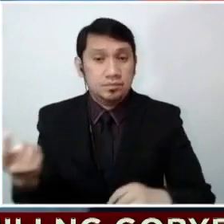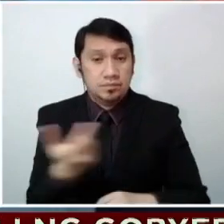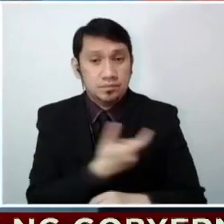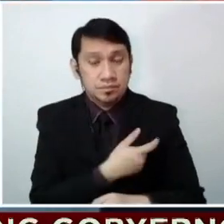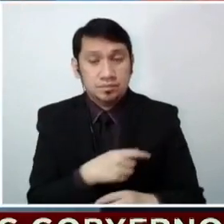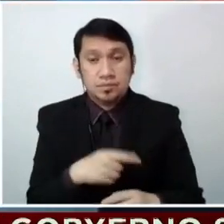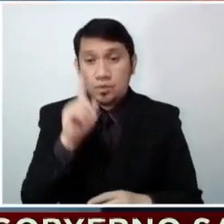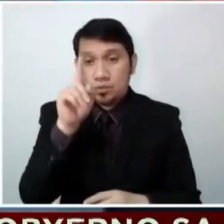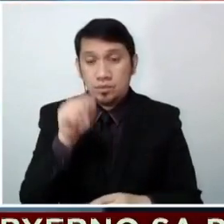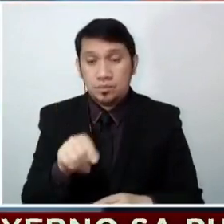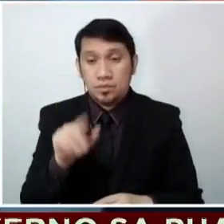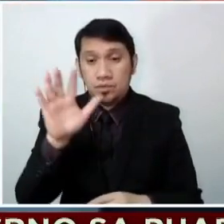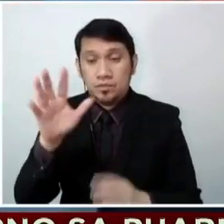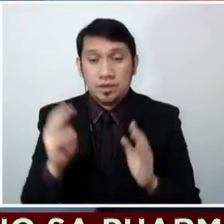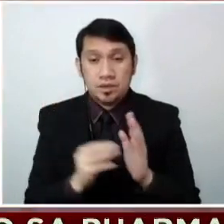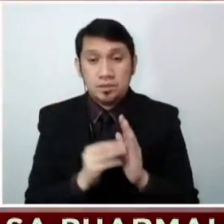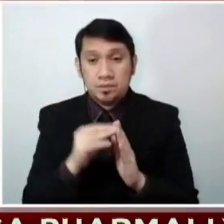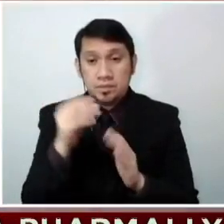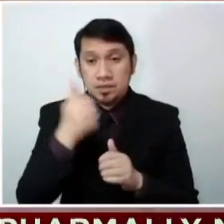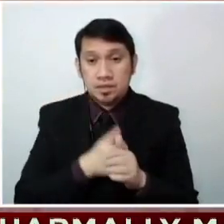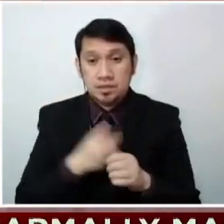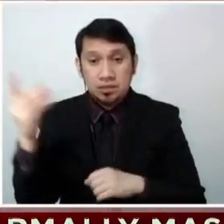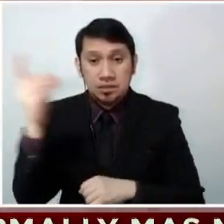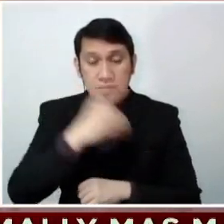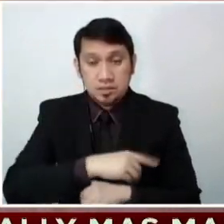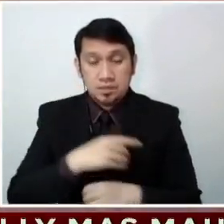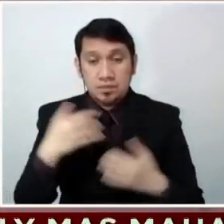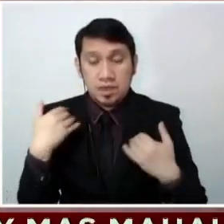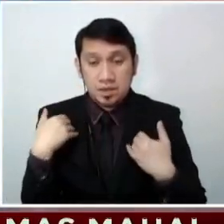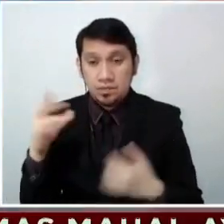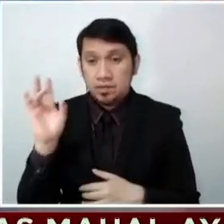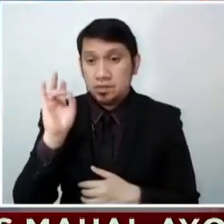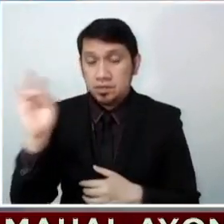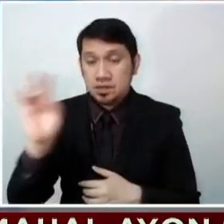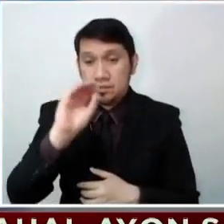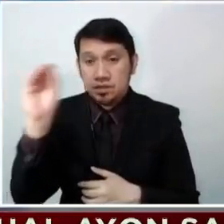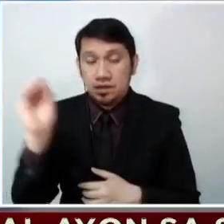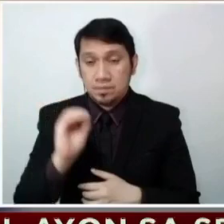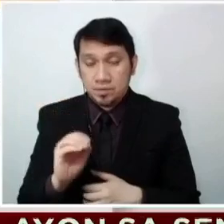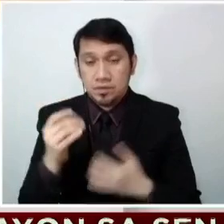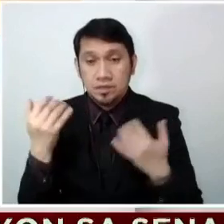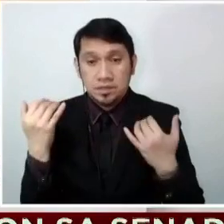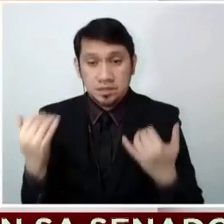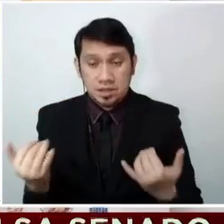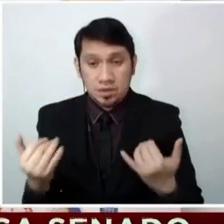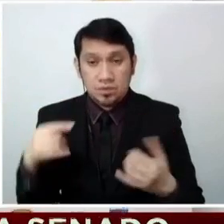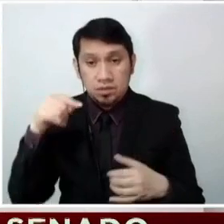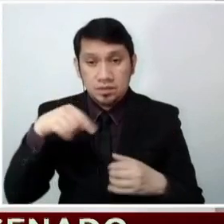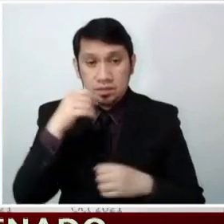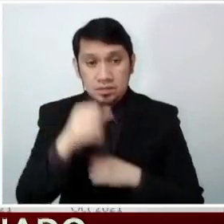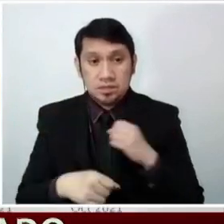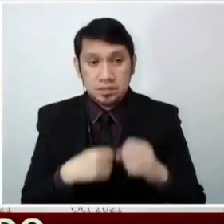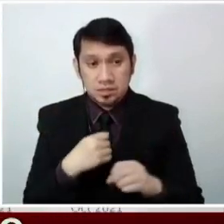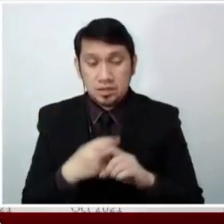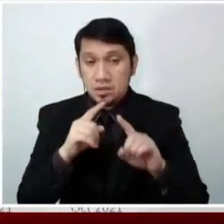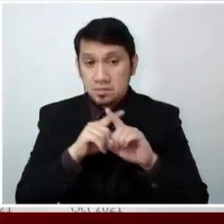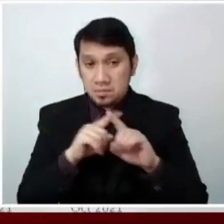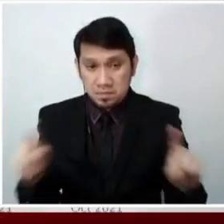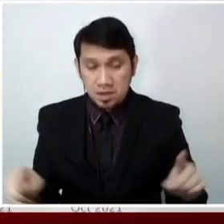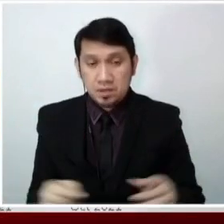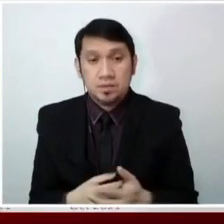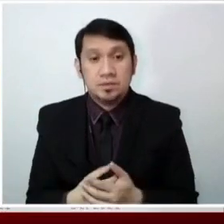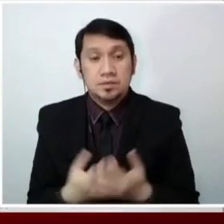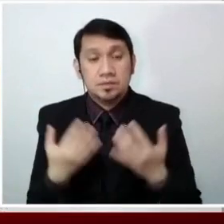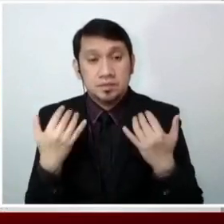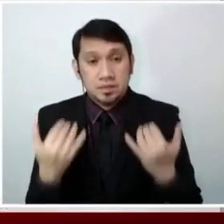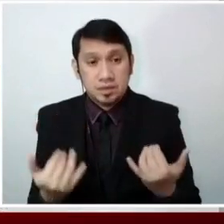sa 1.5 million doses kada araw para maabot ang 70% ng populasyon ngayong taon. Pero base sa pinakahuling 7-day